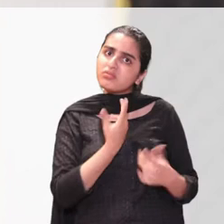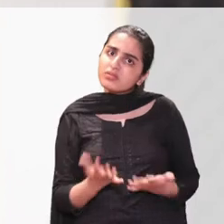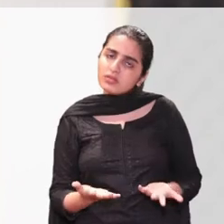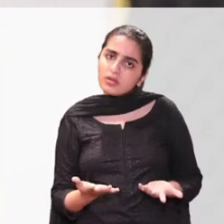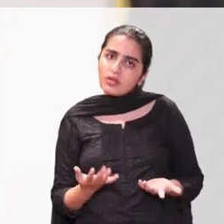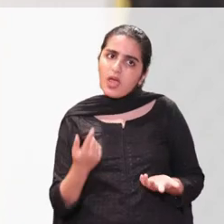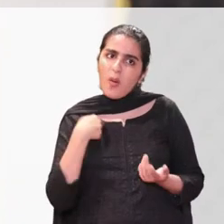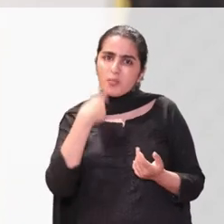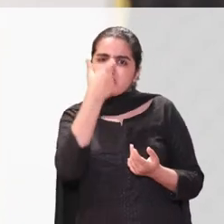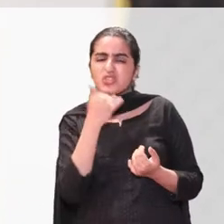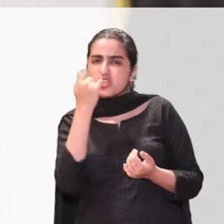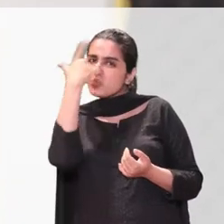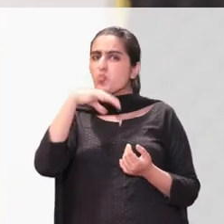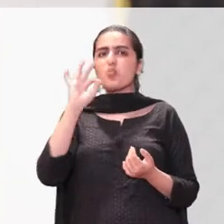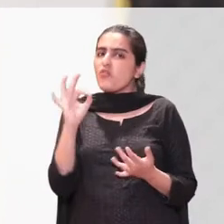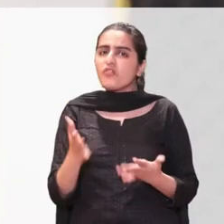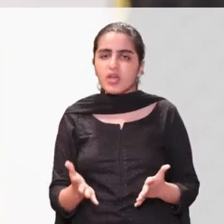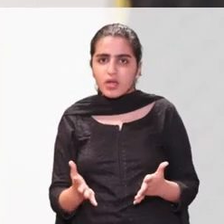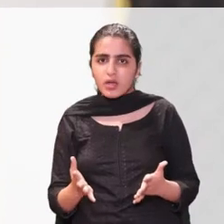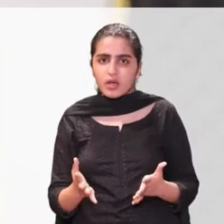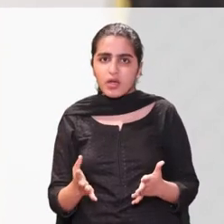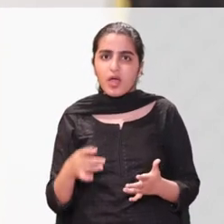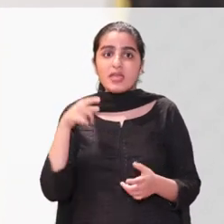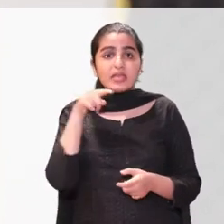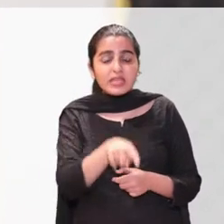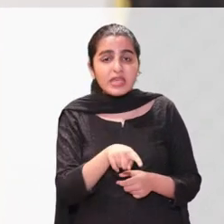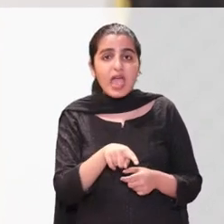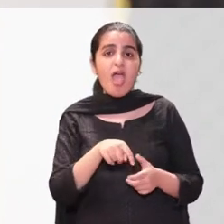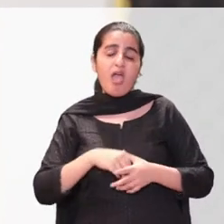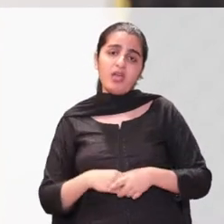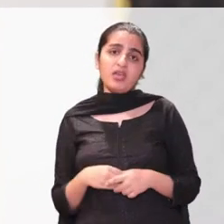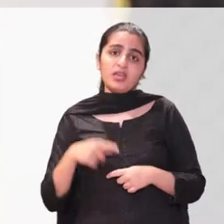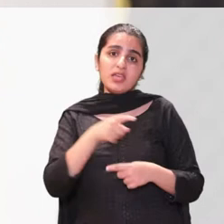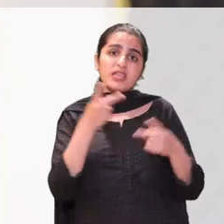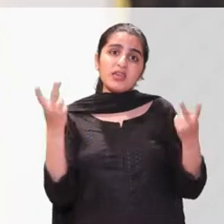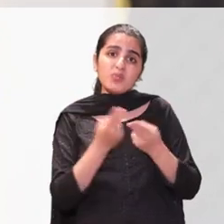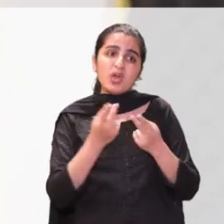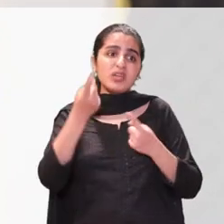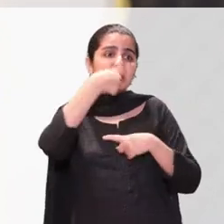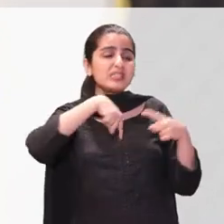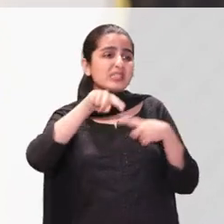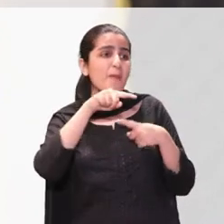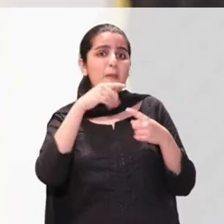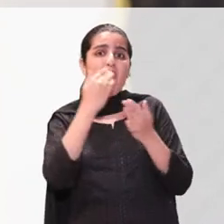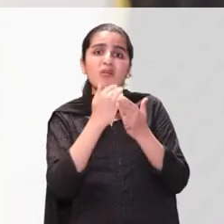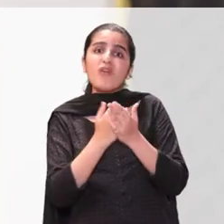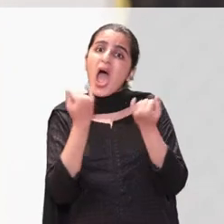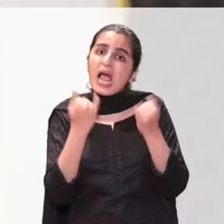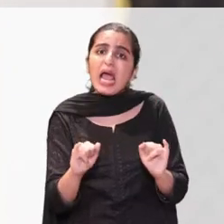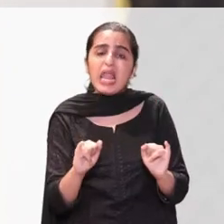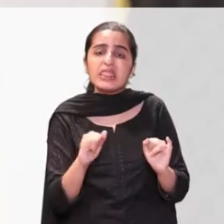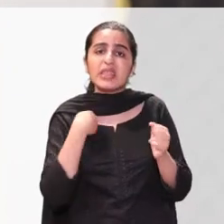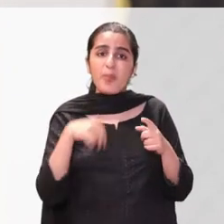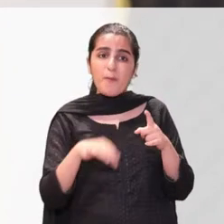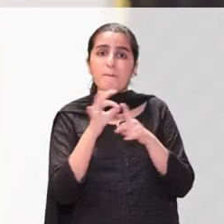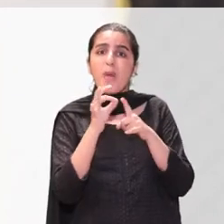मैं सहमत होती है इसका मतलब हम नोट डाइट ब्यूटीफुल तो यह स्टेटस चीजों को जब चीज हमने बना दी अ यह